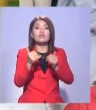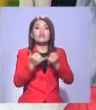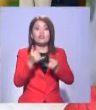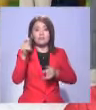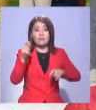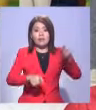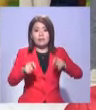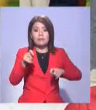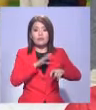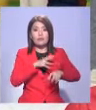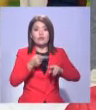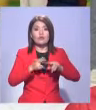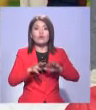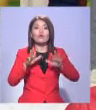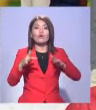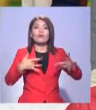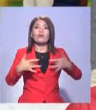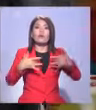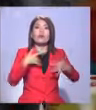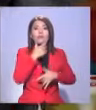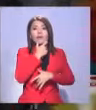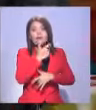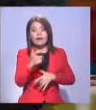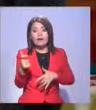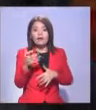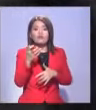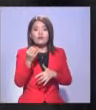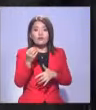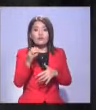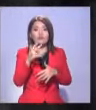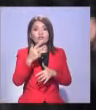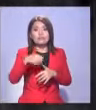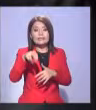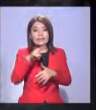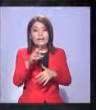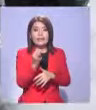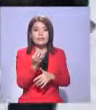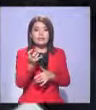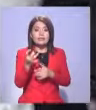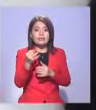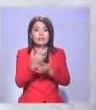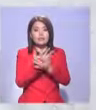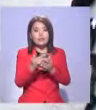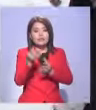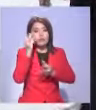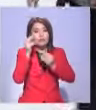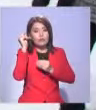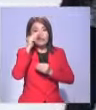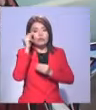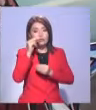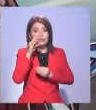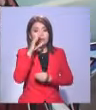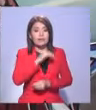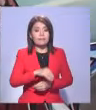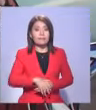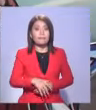Шара барысында келушілер тек шоу бағдарламаларды тамашалап қана қоймай, 3D форматындағы анимациялық дүниелерді үйренуге мүмкіндік алды.